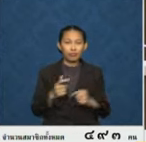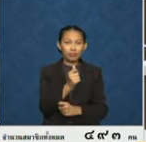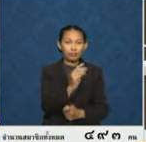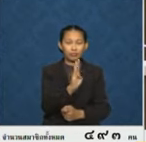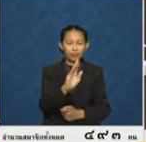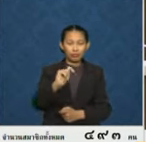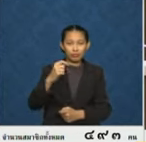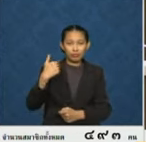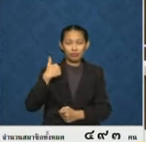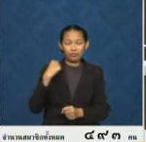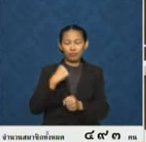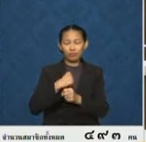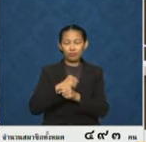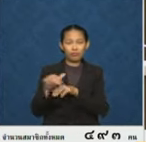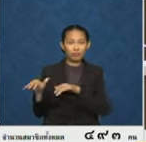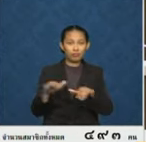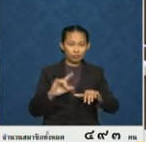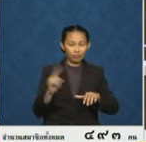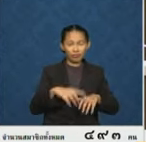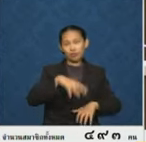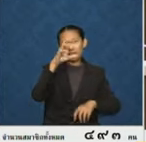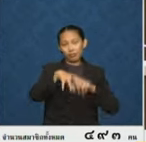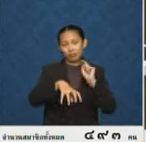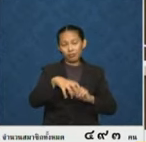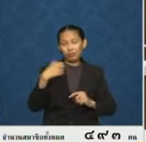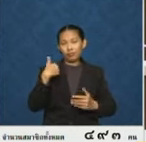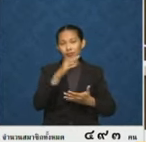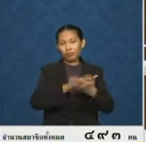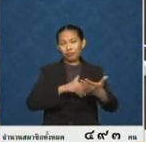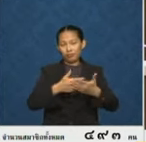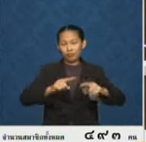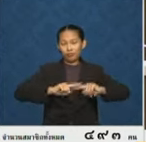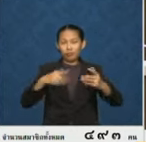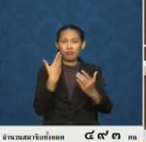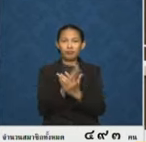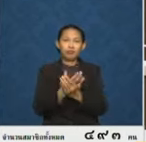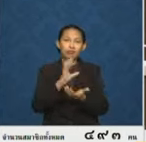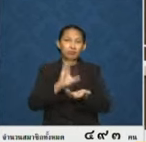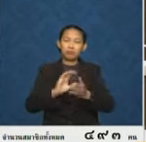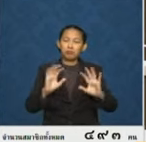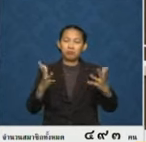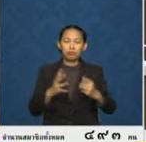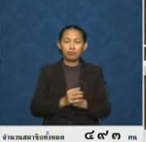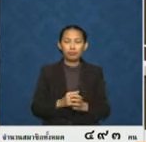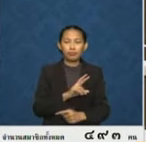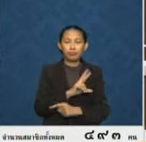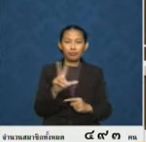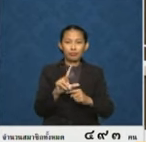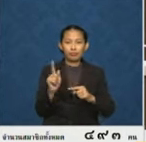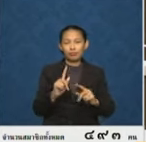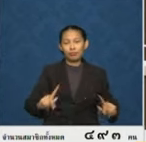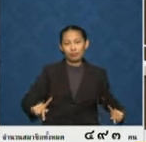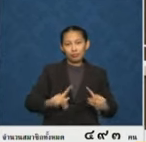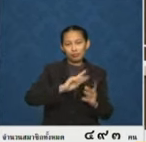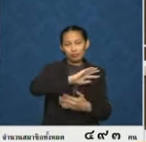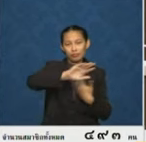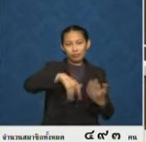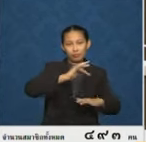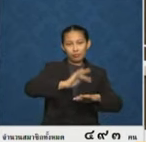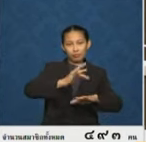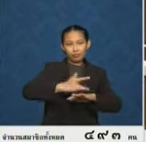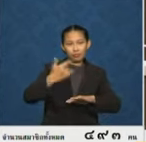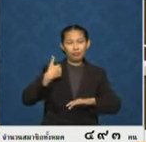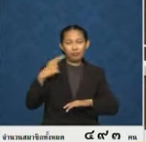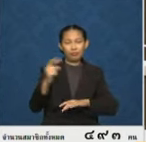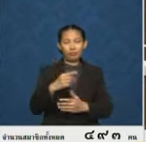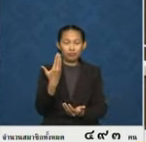นปขครับมีความพร้อมด้านสถานที่มีแบบแนแต่ยังขาดแคลนงบประมาณครับ 3ครับขอให้กระทรวงทรัพยากรธรรมชาติและสิ่งแวดล้อมและ